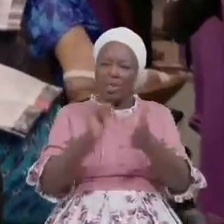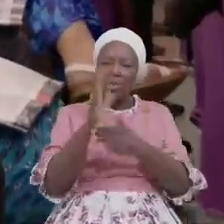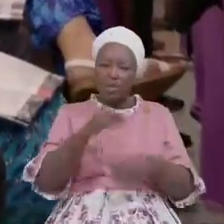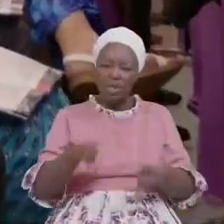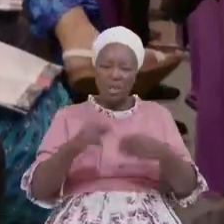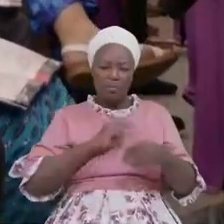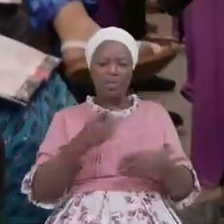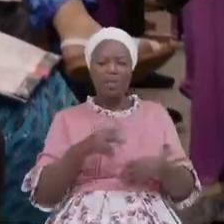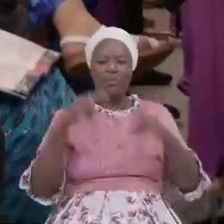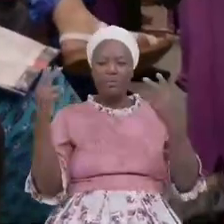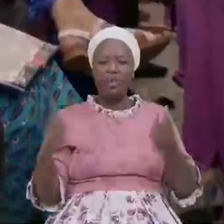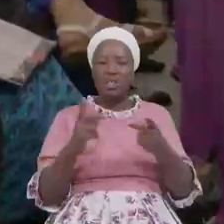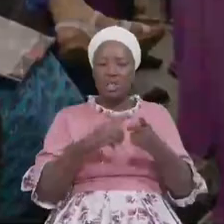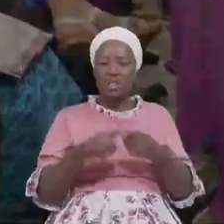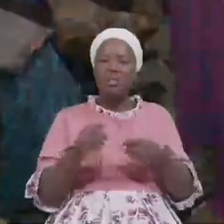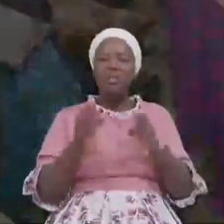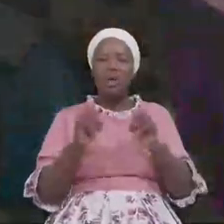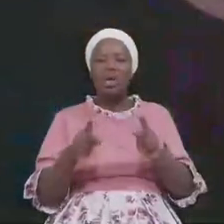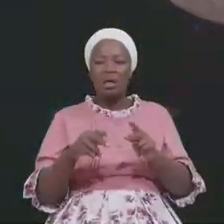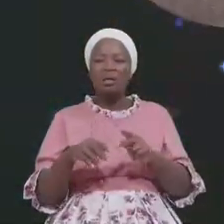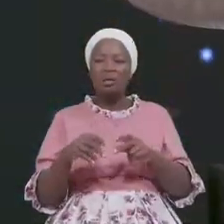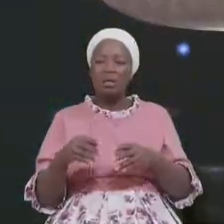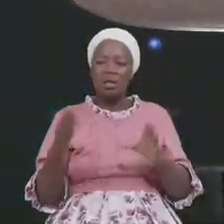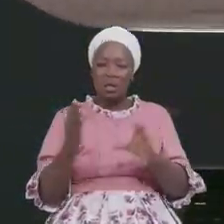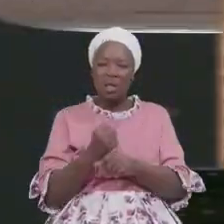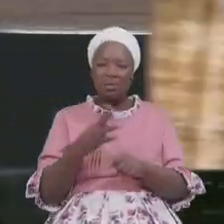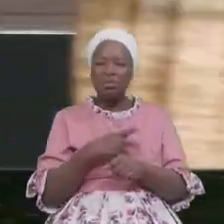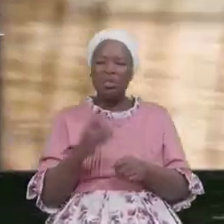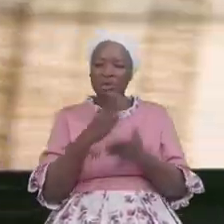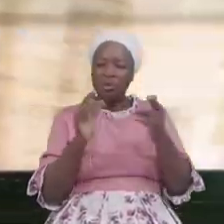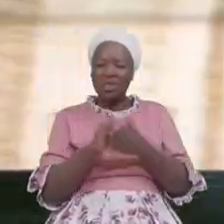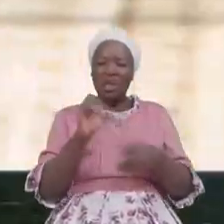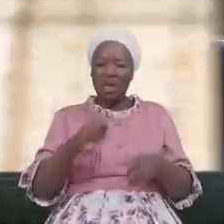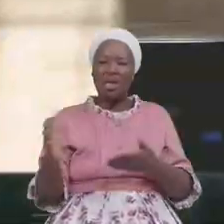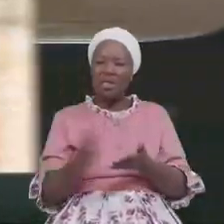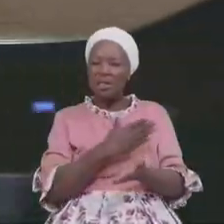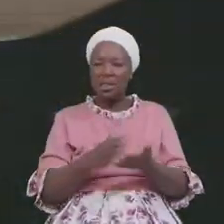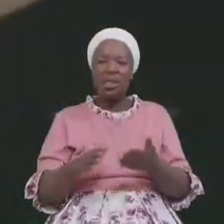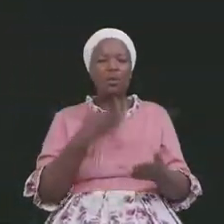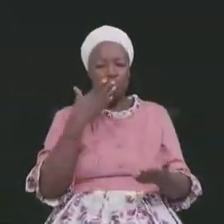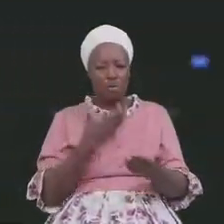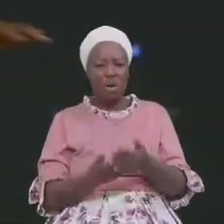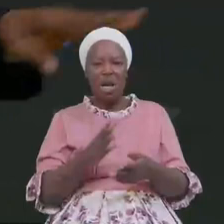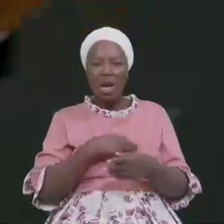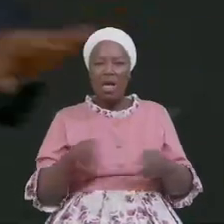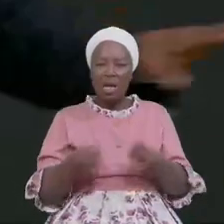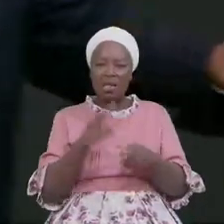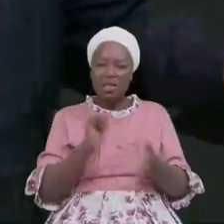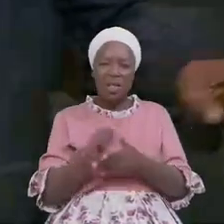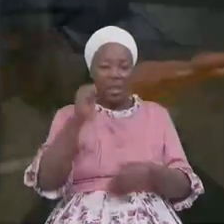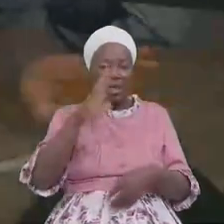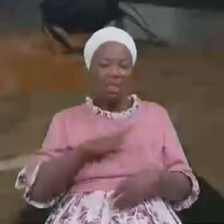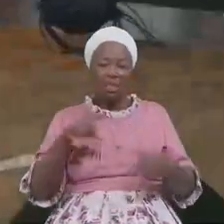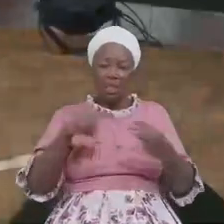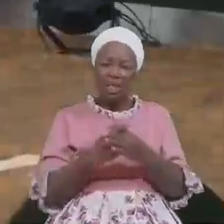victoire. Il dit, donnez-moi quelqu'un qui peut chanter bien. Et comme cette demoiselle a commencé